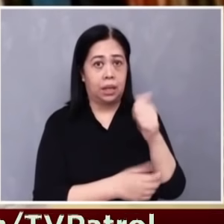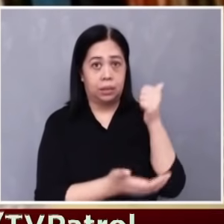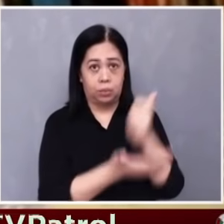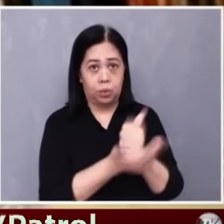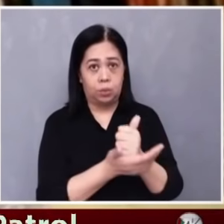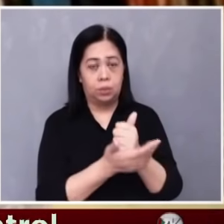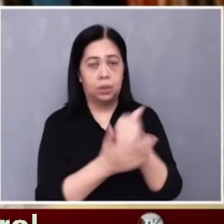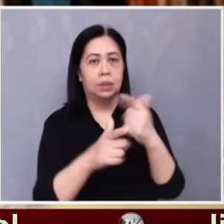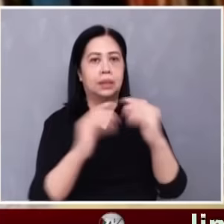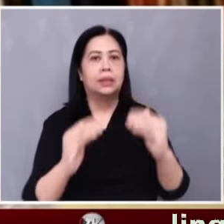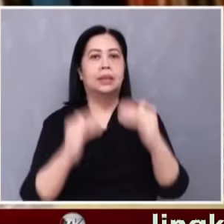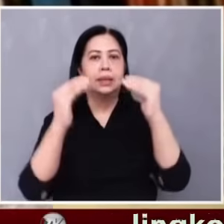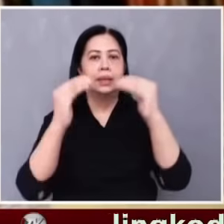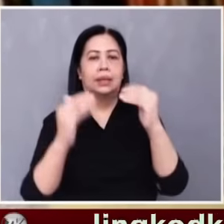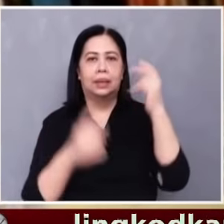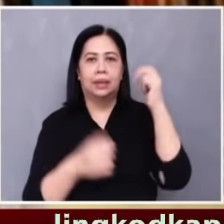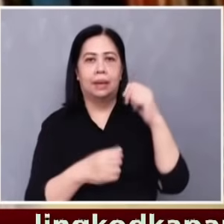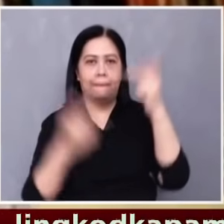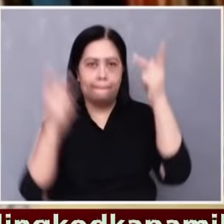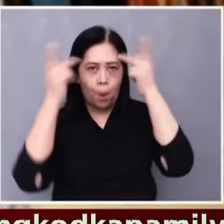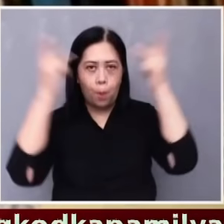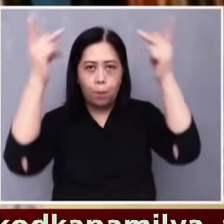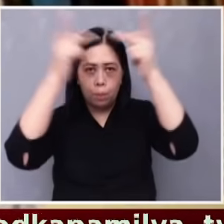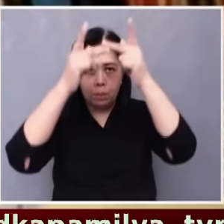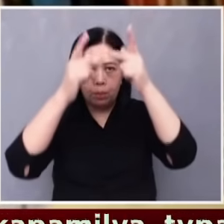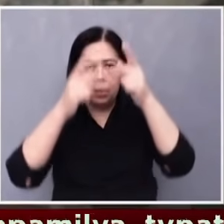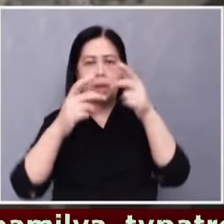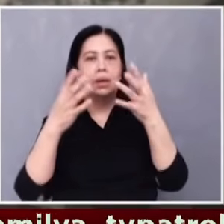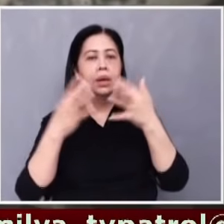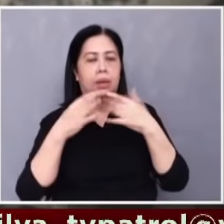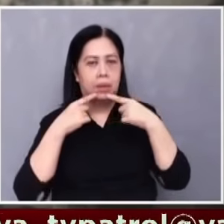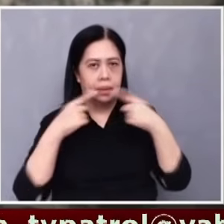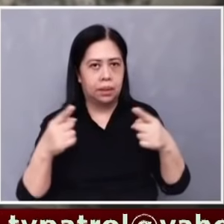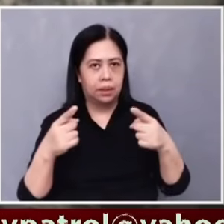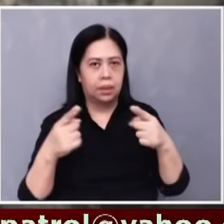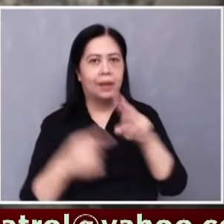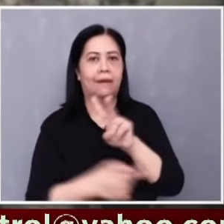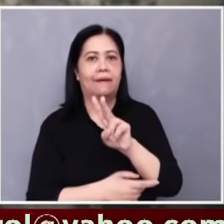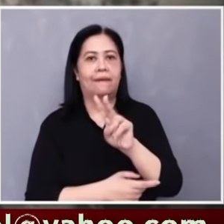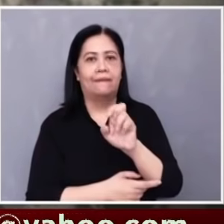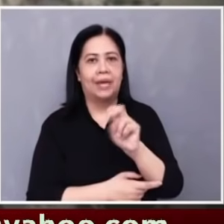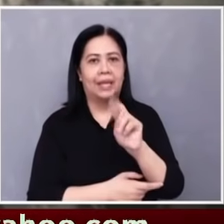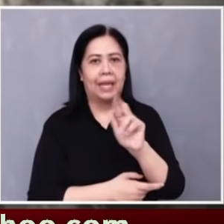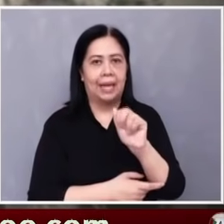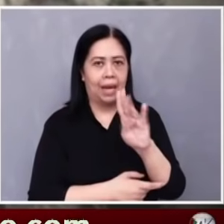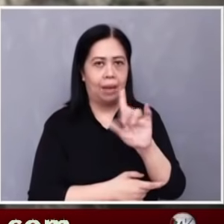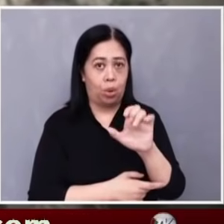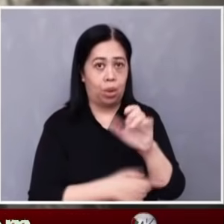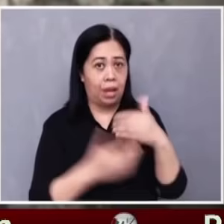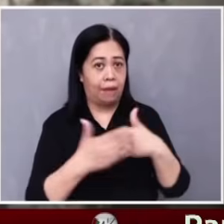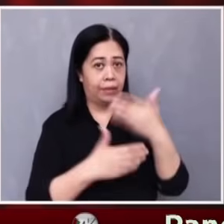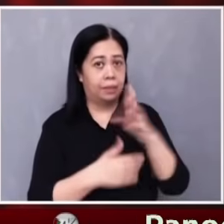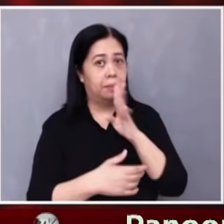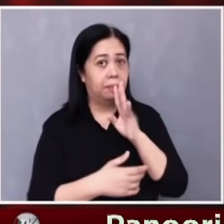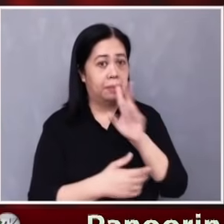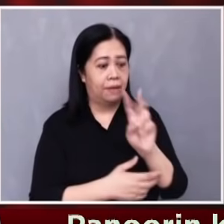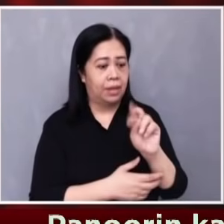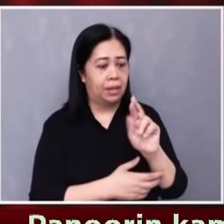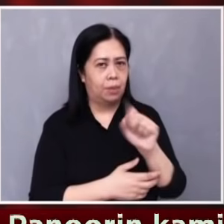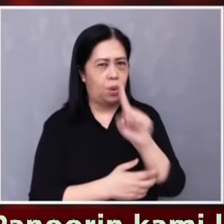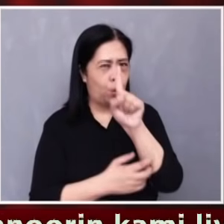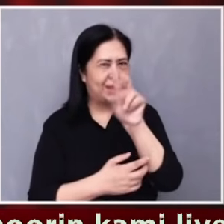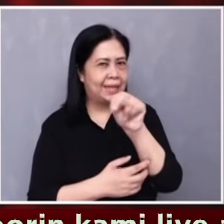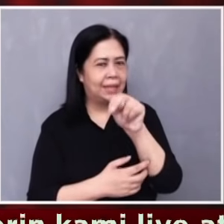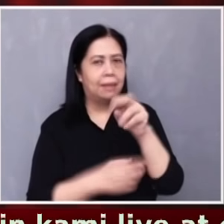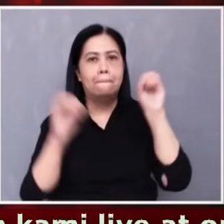Papa for the Pope to declare as venerable. Then after venerable, we need one miracle para maging